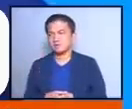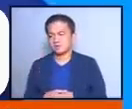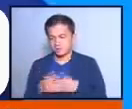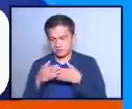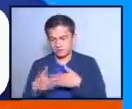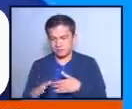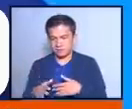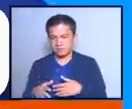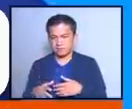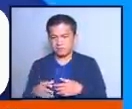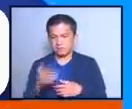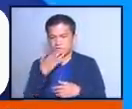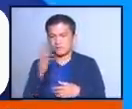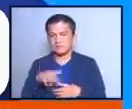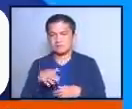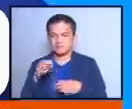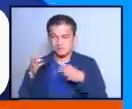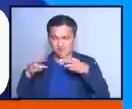Tapos magwalang hiya ka lang.